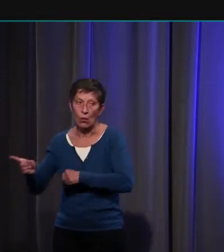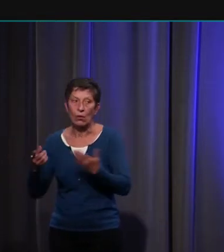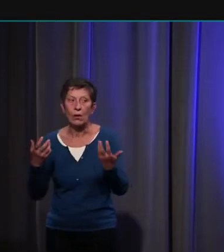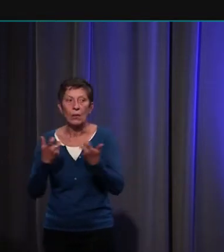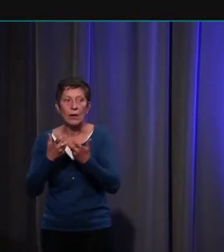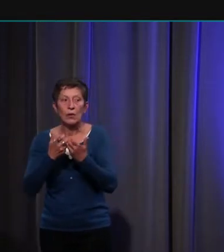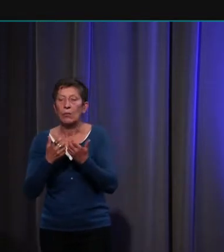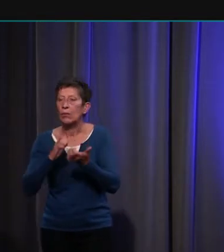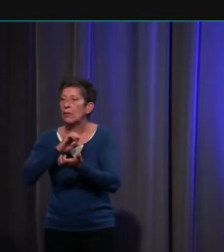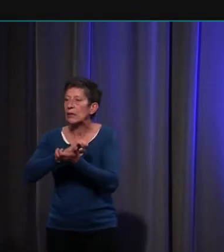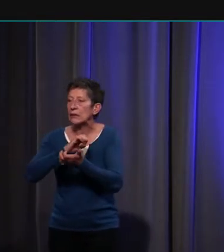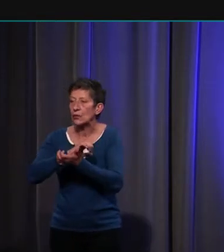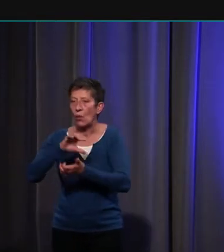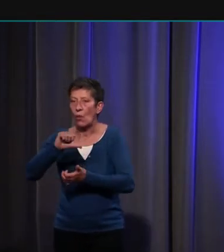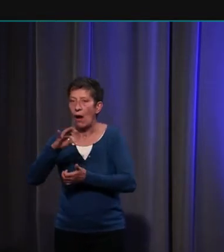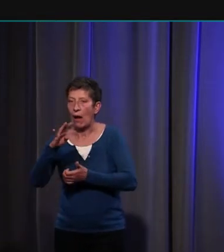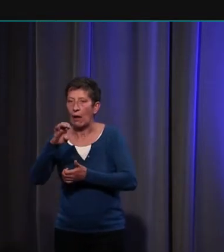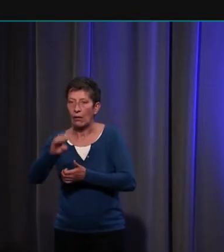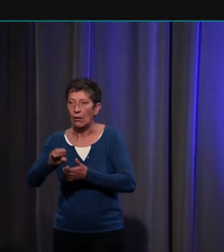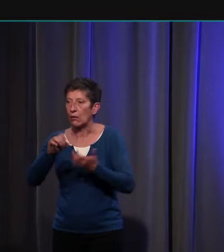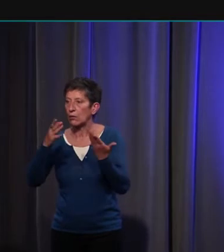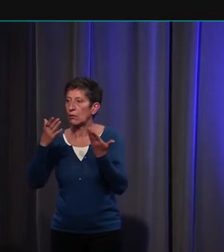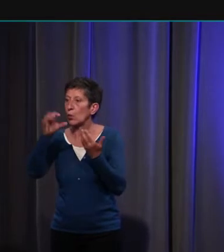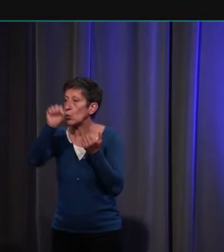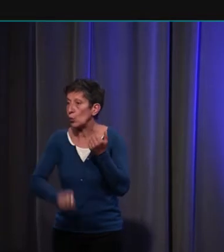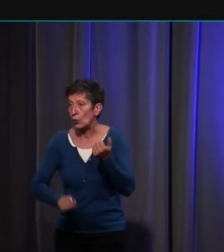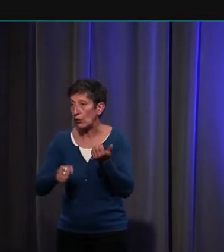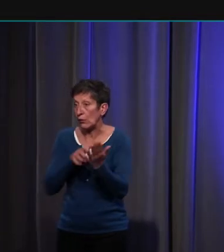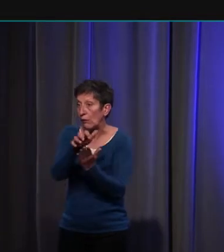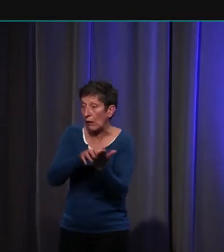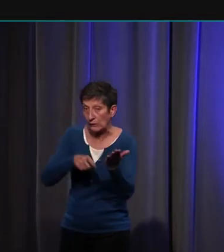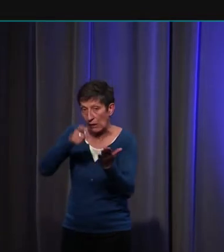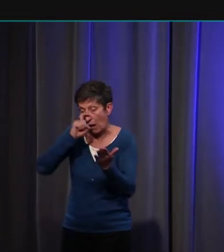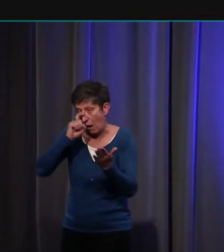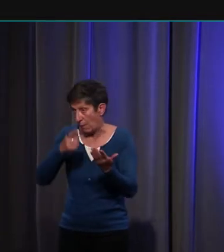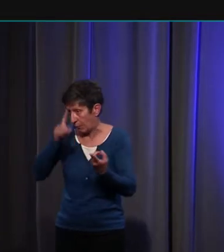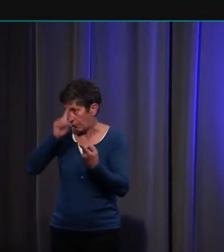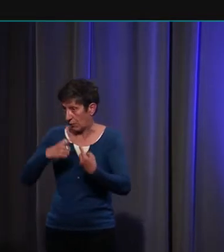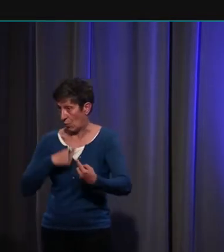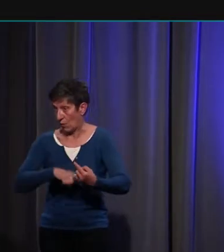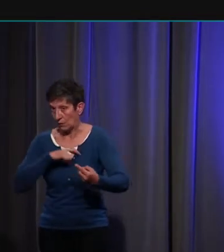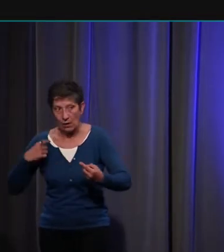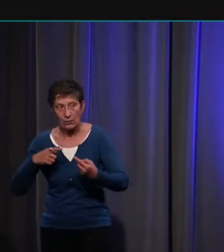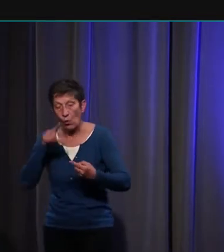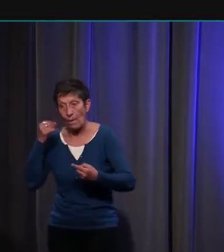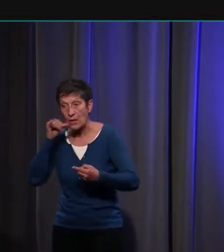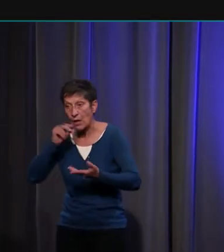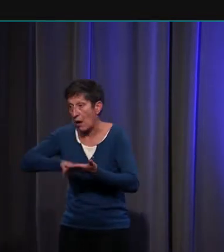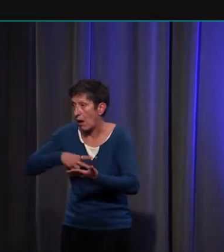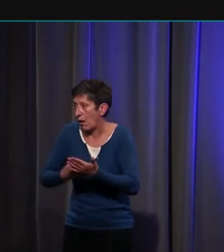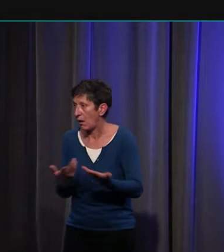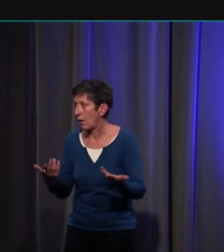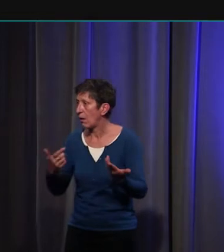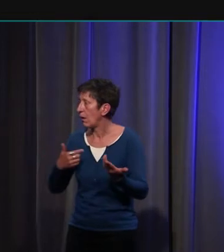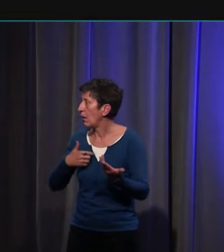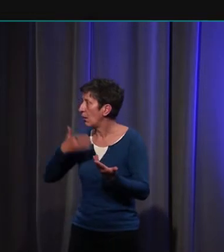tous les textes arabes sur les croisades c'est un italien qui s'appelle gabrielli qui les avaient traduit et puis je sais pas si nice enard actes